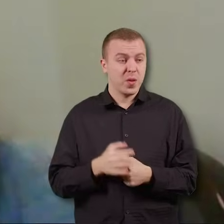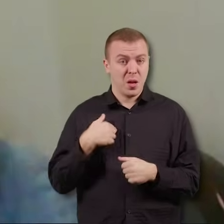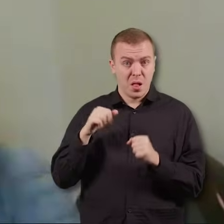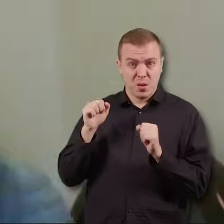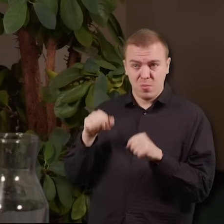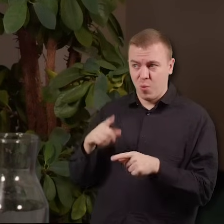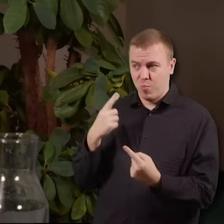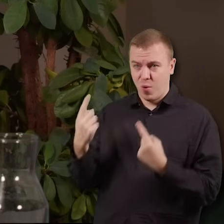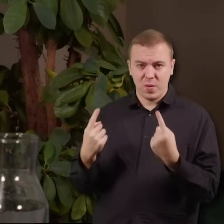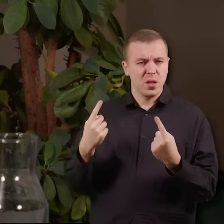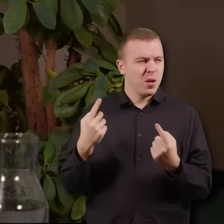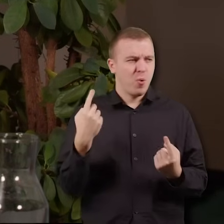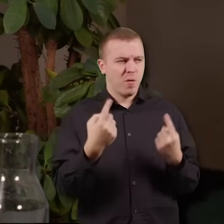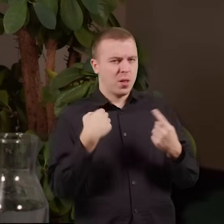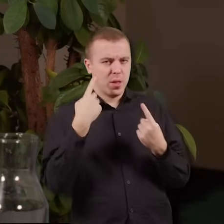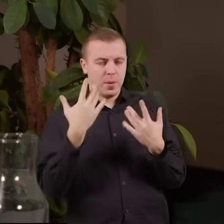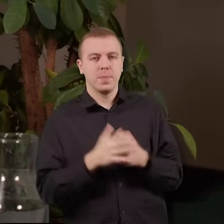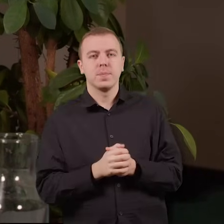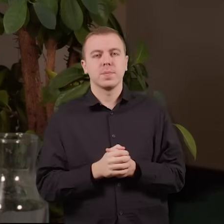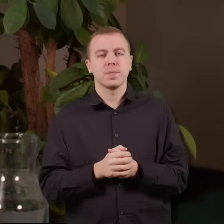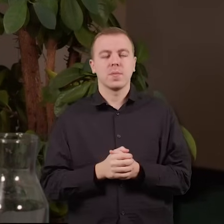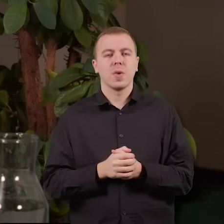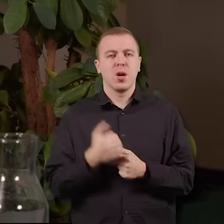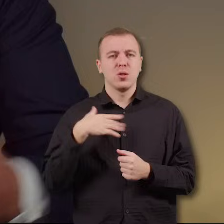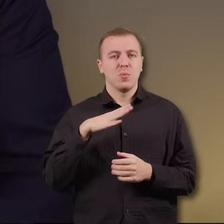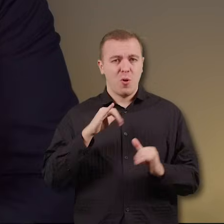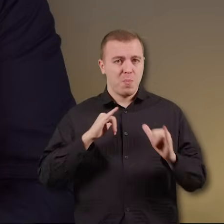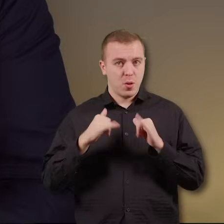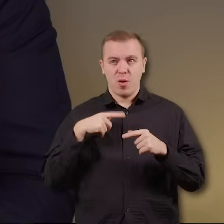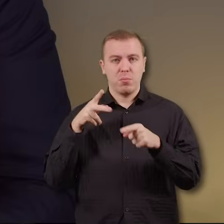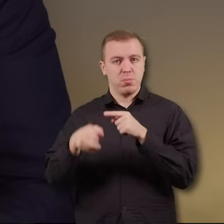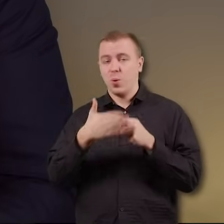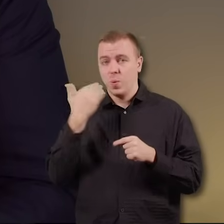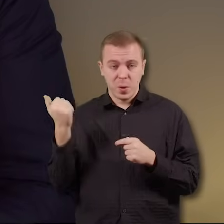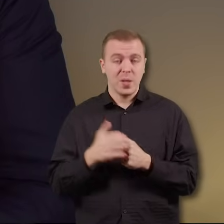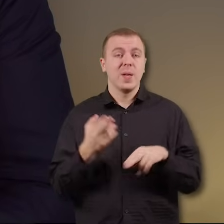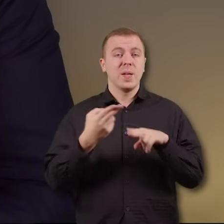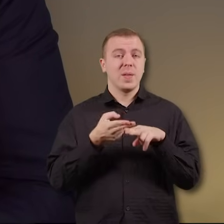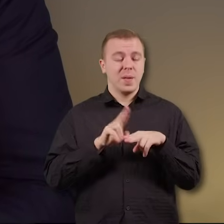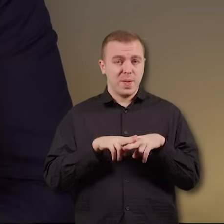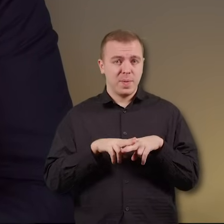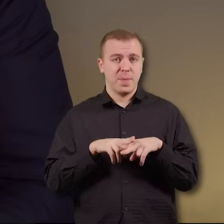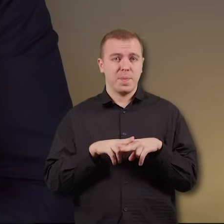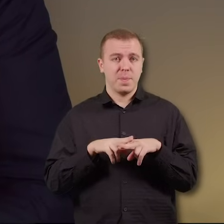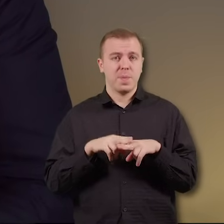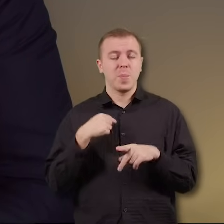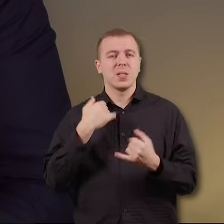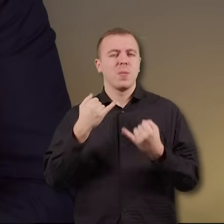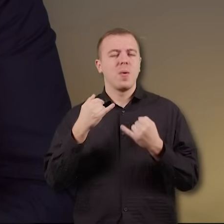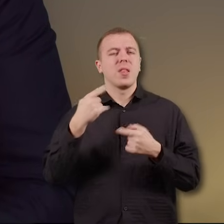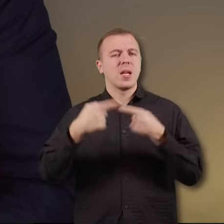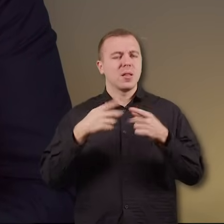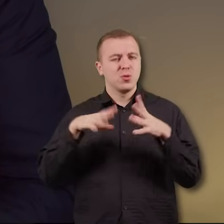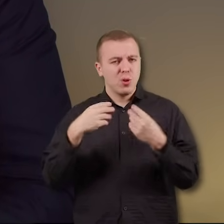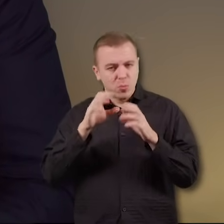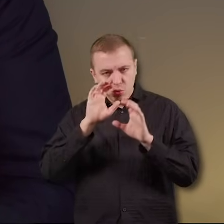Gal galima... Po vieną gal, nes neišgirsiu surinkėjų. Aš buvau mandagus, nenutraukinėjau jūsų. Tai iš tikrųjų ir mes kalbam už tradicinę šeimą.